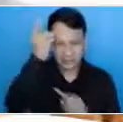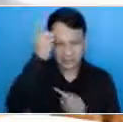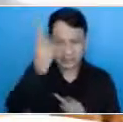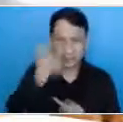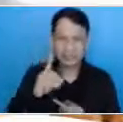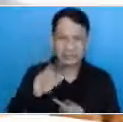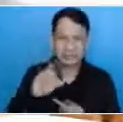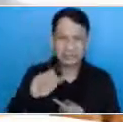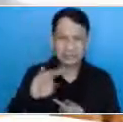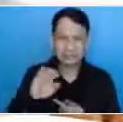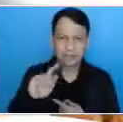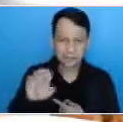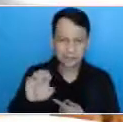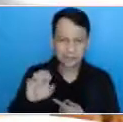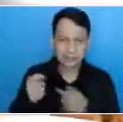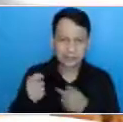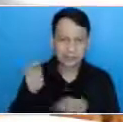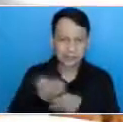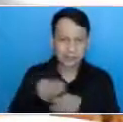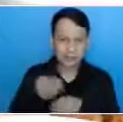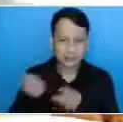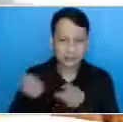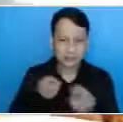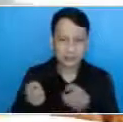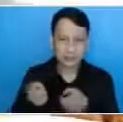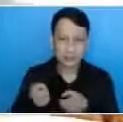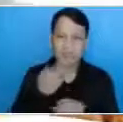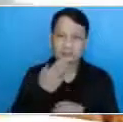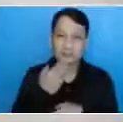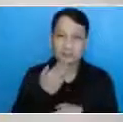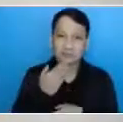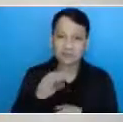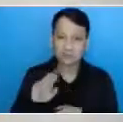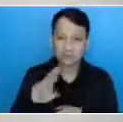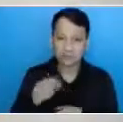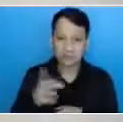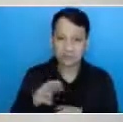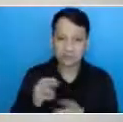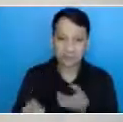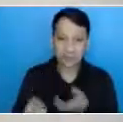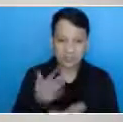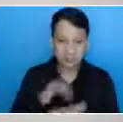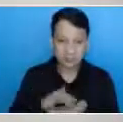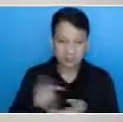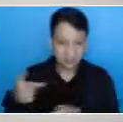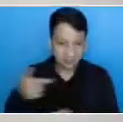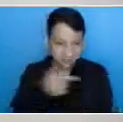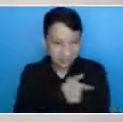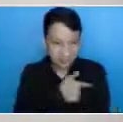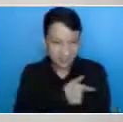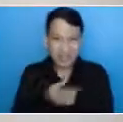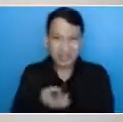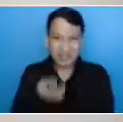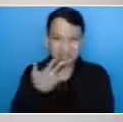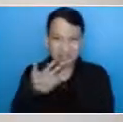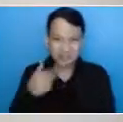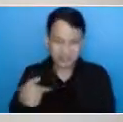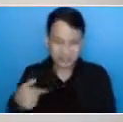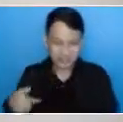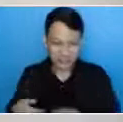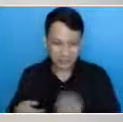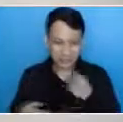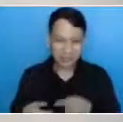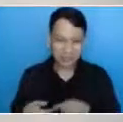But yun, it will take some time para umokay ako. Ang kanyang pagkaka-ospital din daw ang dahilan kaya hindi